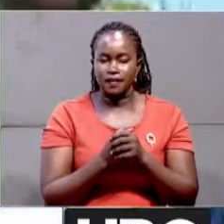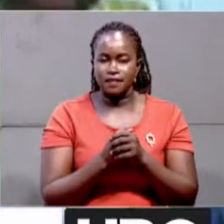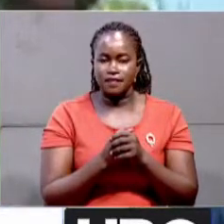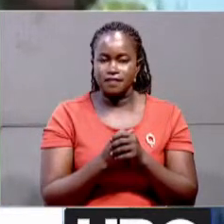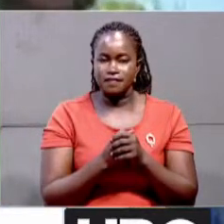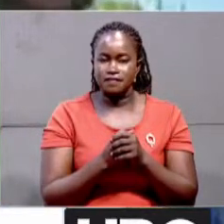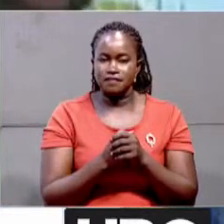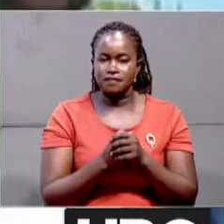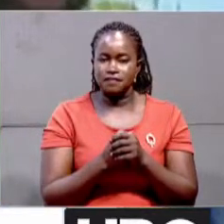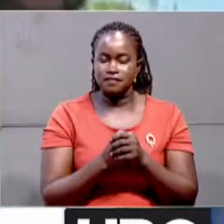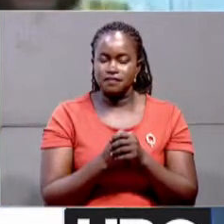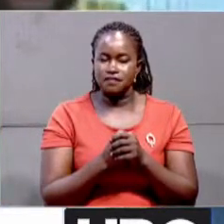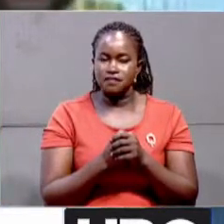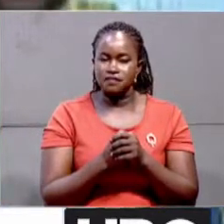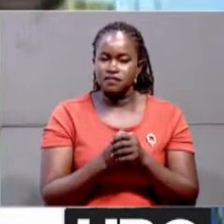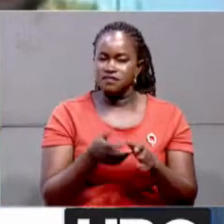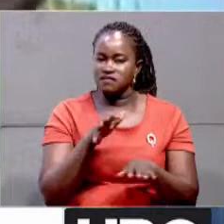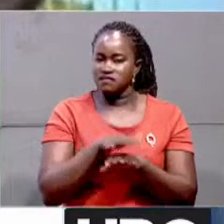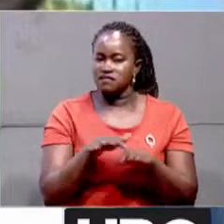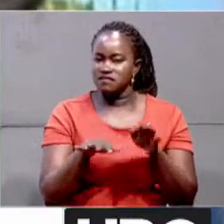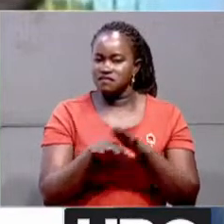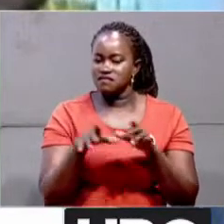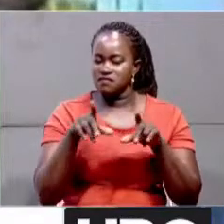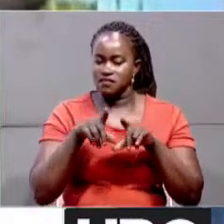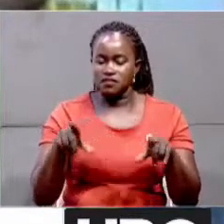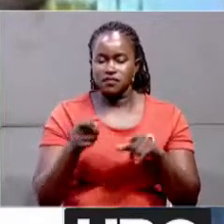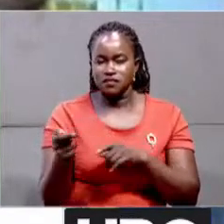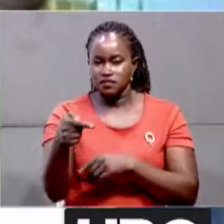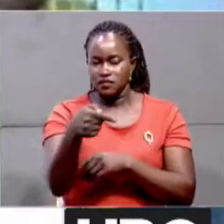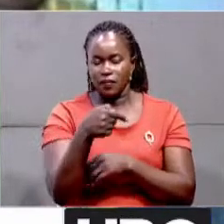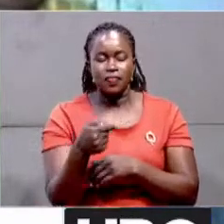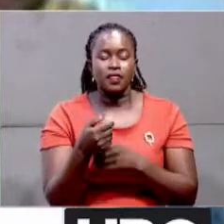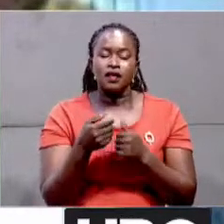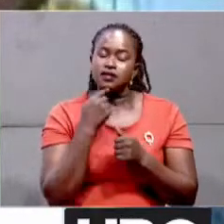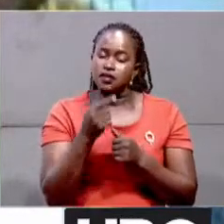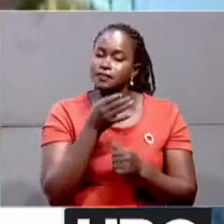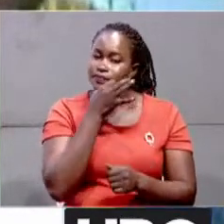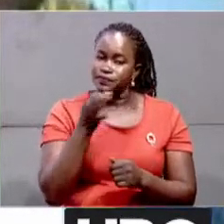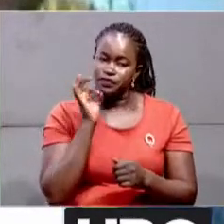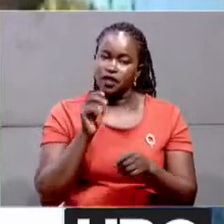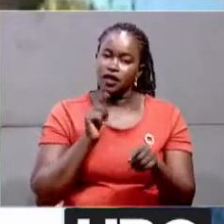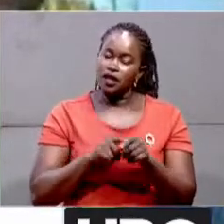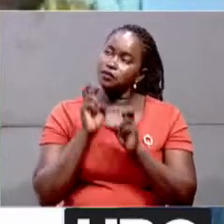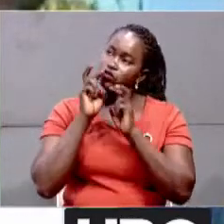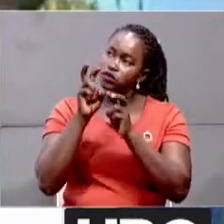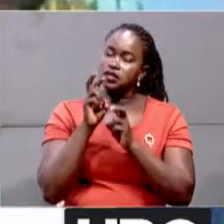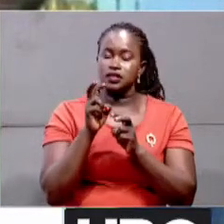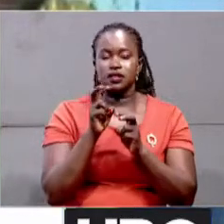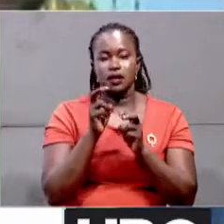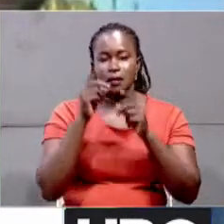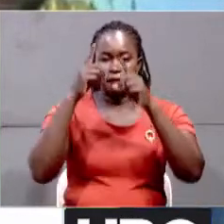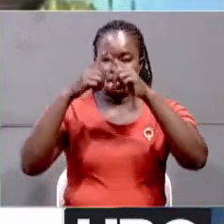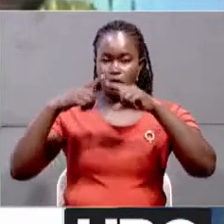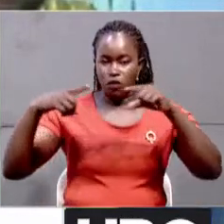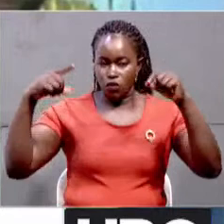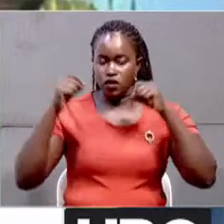ru'yatihi muttafaqun alayhi musibe nga mulabye omwezi gwa Ramadan